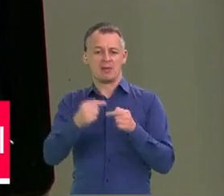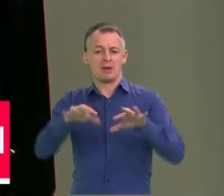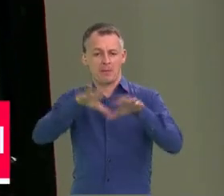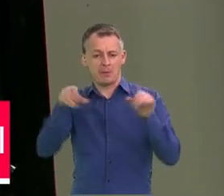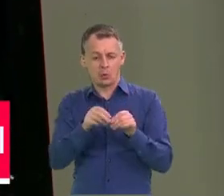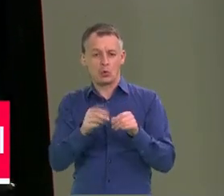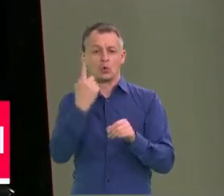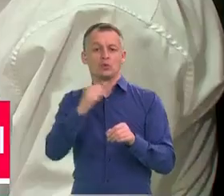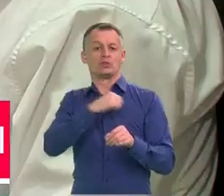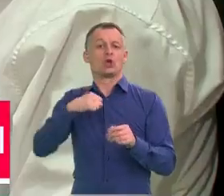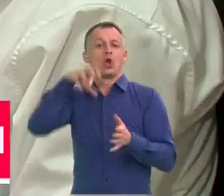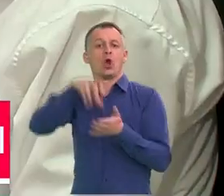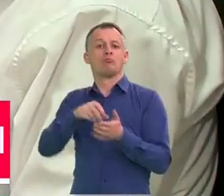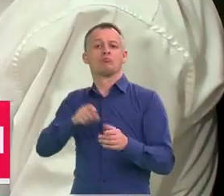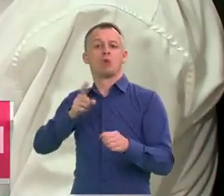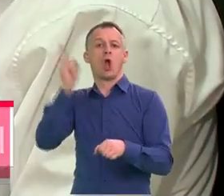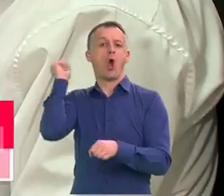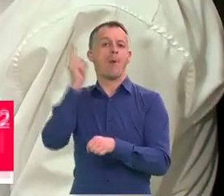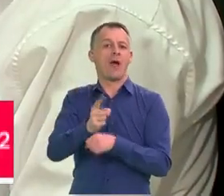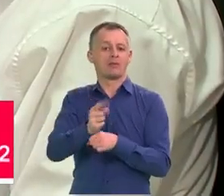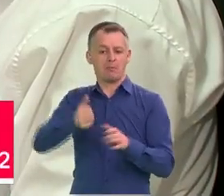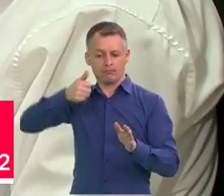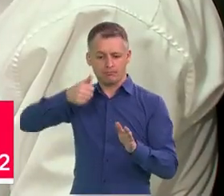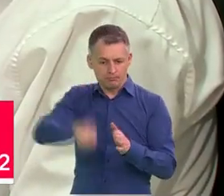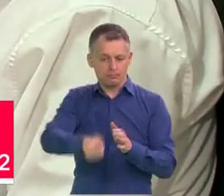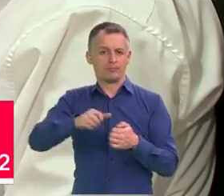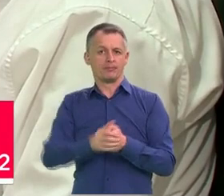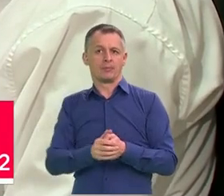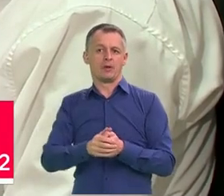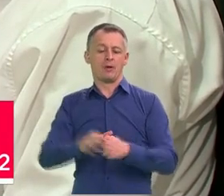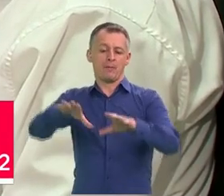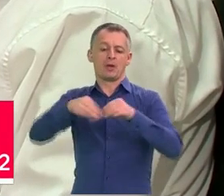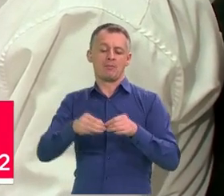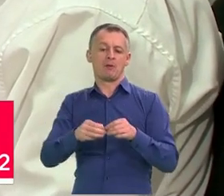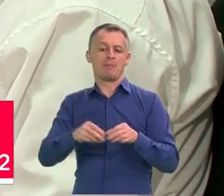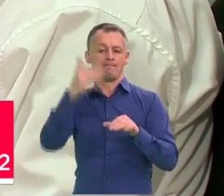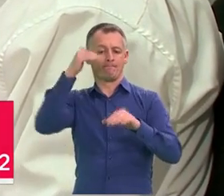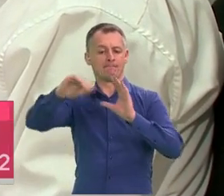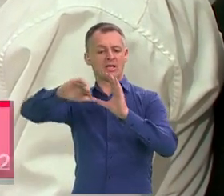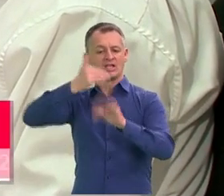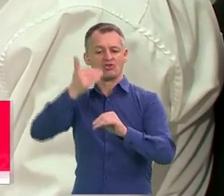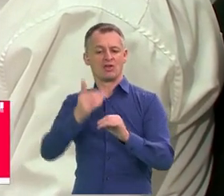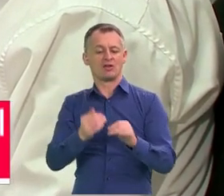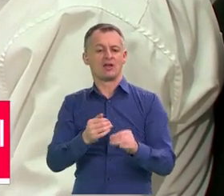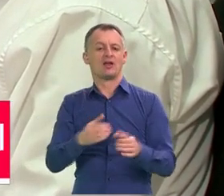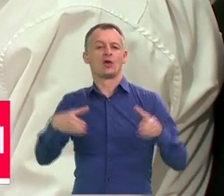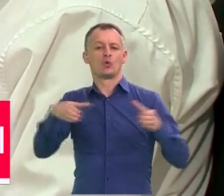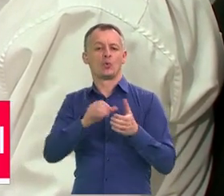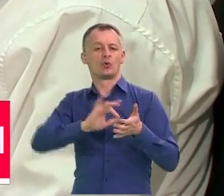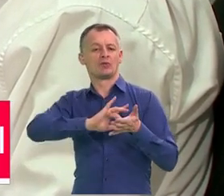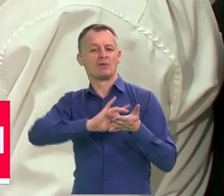simultan dintr-un punct de comandă. Vom primi mesajul de la Inspectoratul General pentru Situații de Urgență privind tipul de